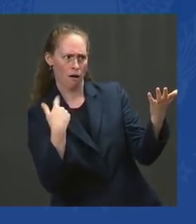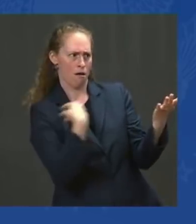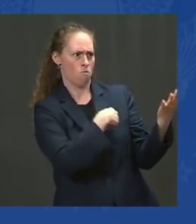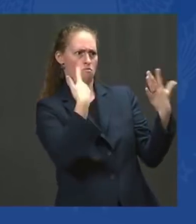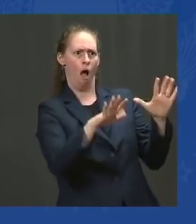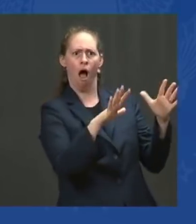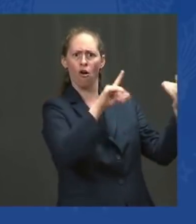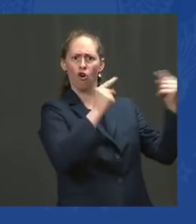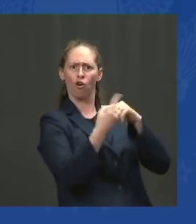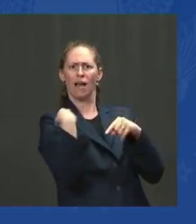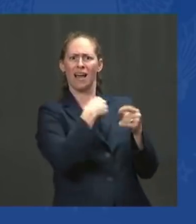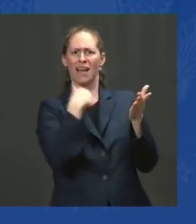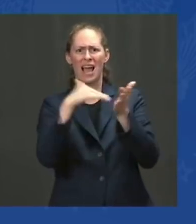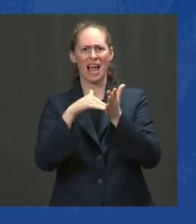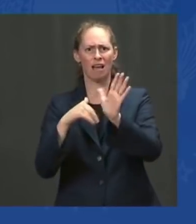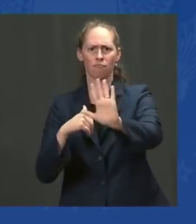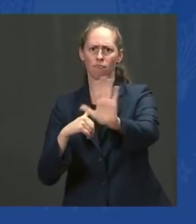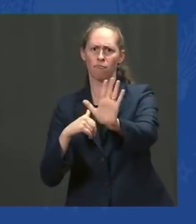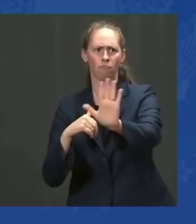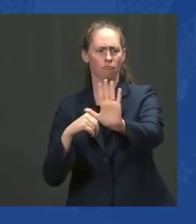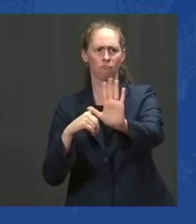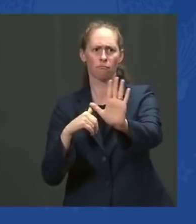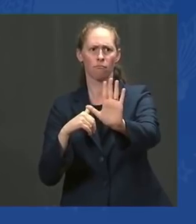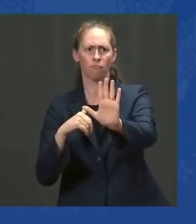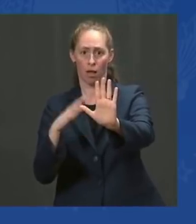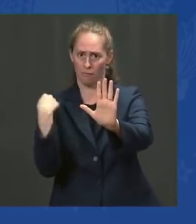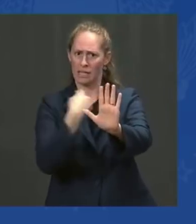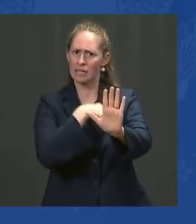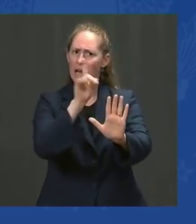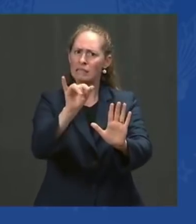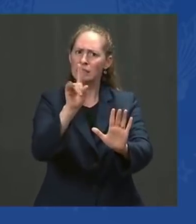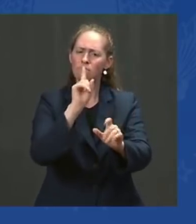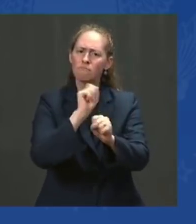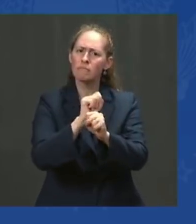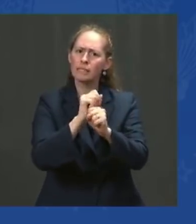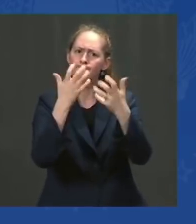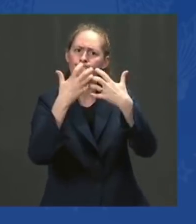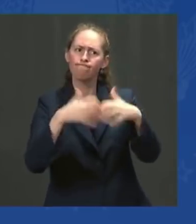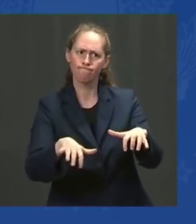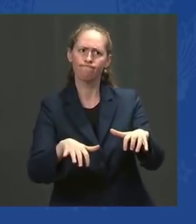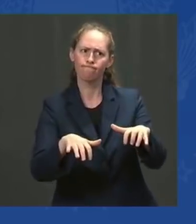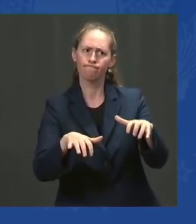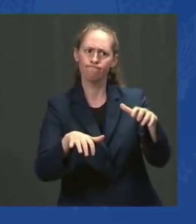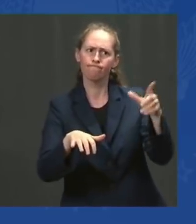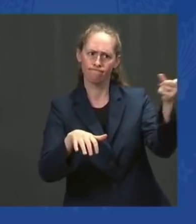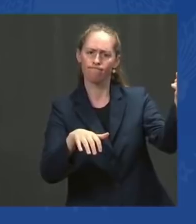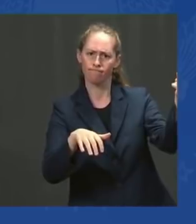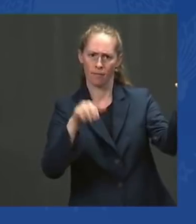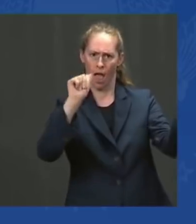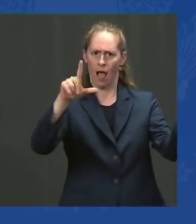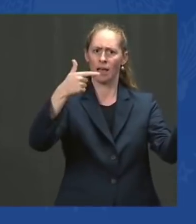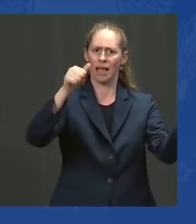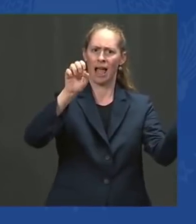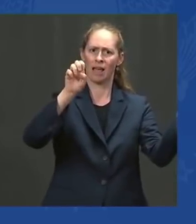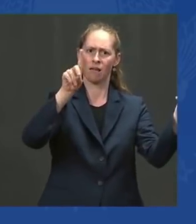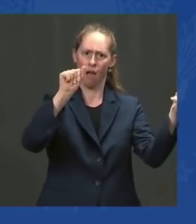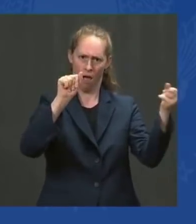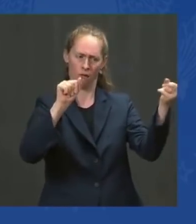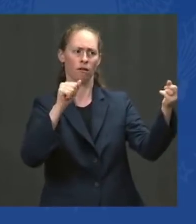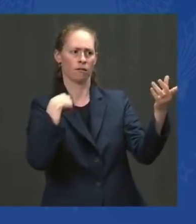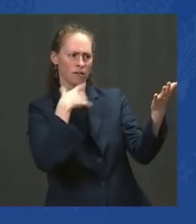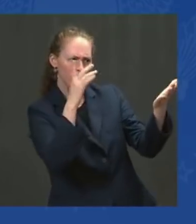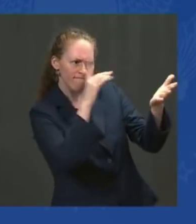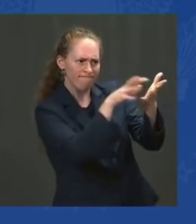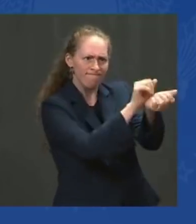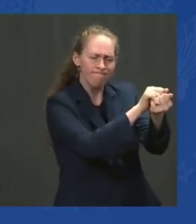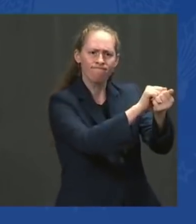登，阿富汗塔利班政权予以拒绝，这是为什么美国开始军事打击塔